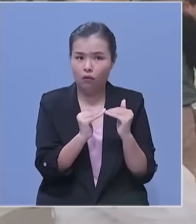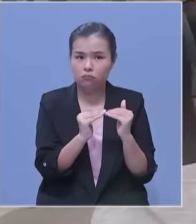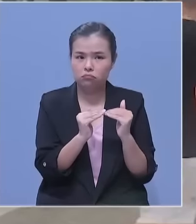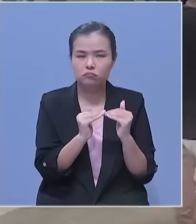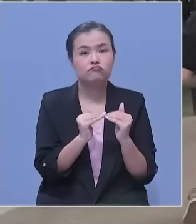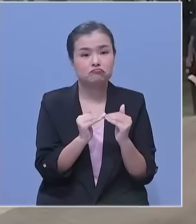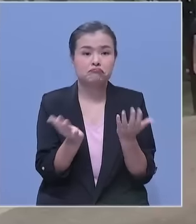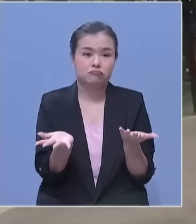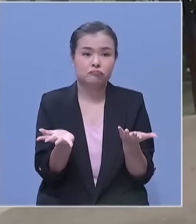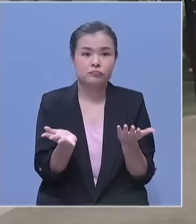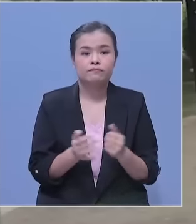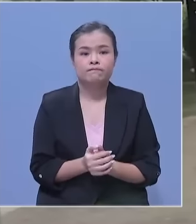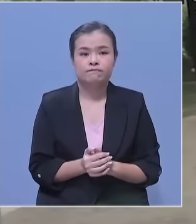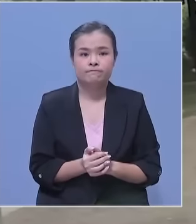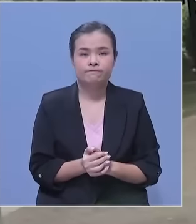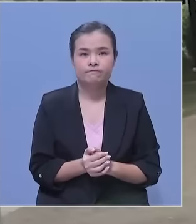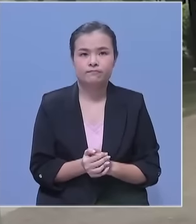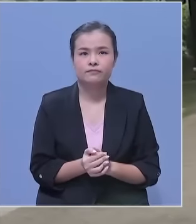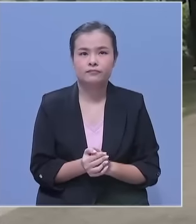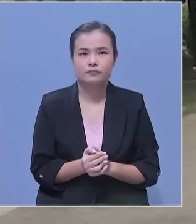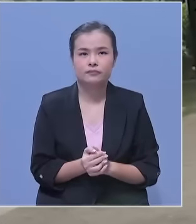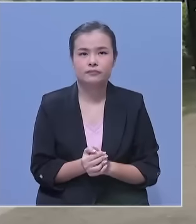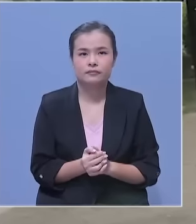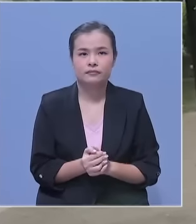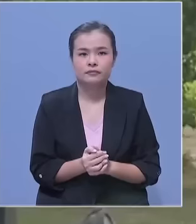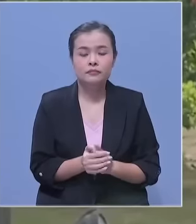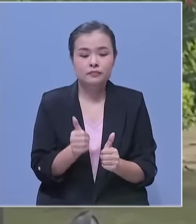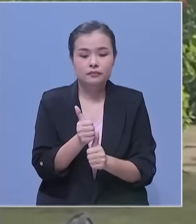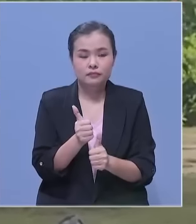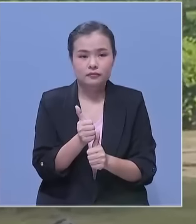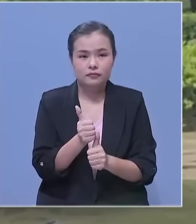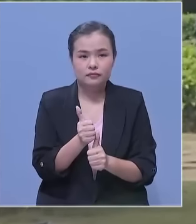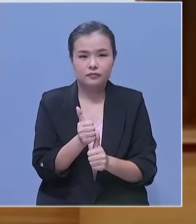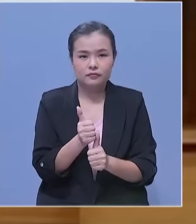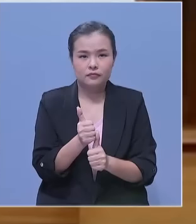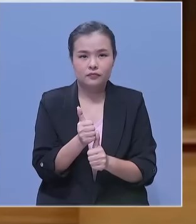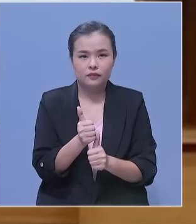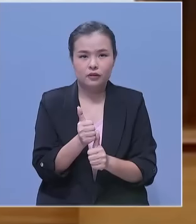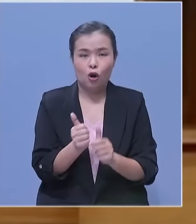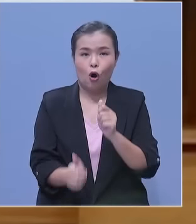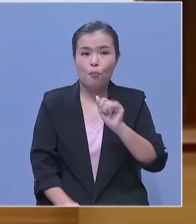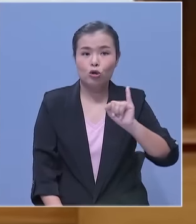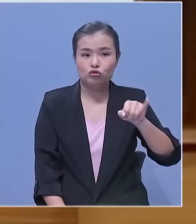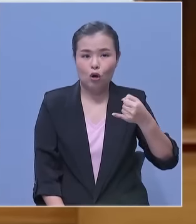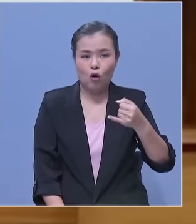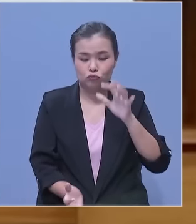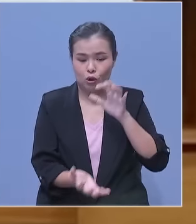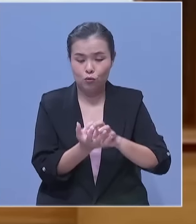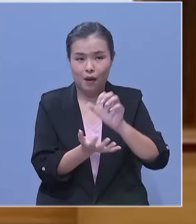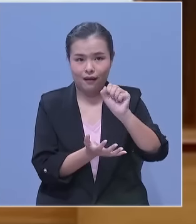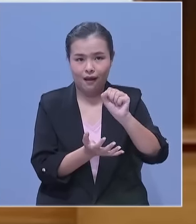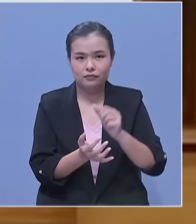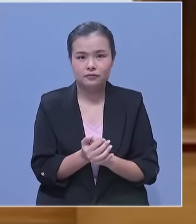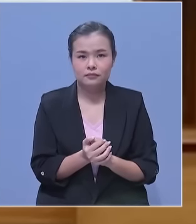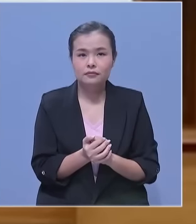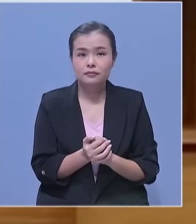นแต่ว่าอีกด้านนึงนะคะทางคุณสมหวังเกษมโกสินรองนายกองค์การบริหารส่วนจังหวัดสมุทรปราการบอกว่าตอนนี้ค่ะทาง